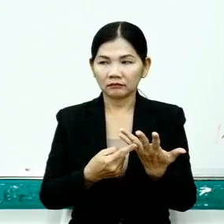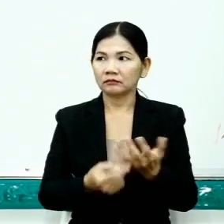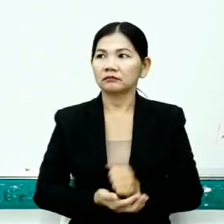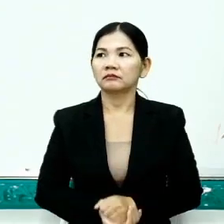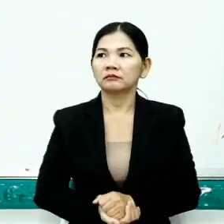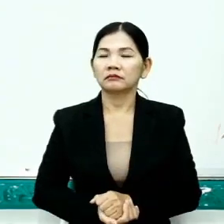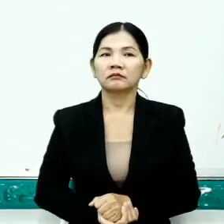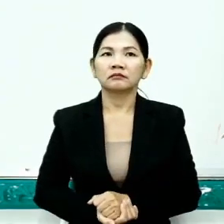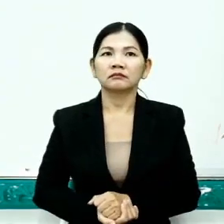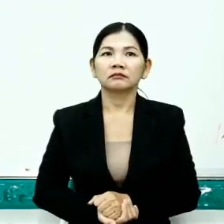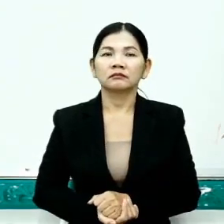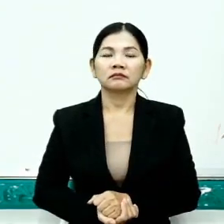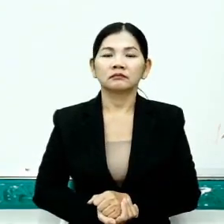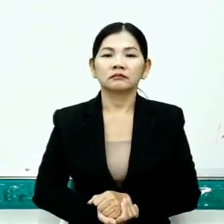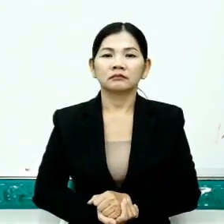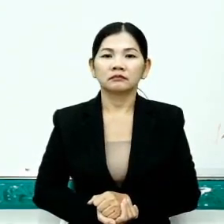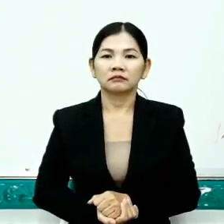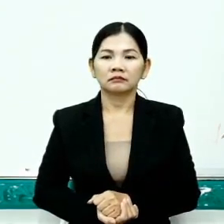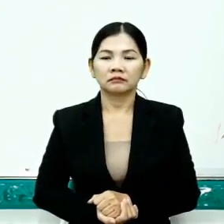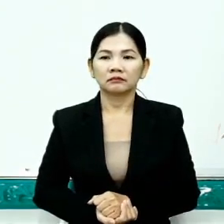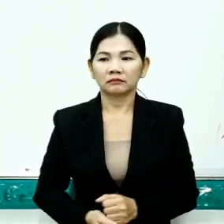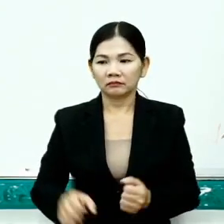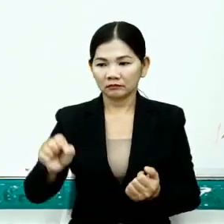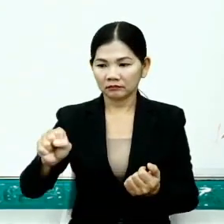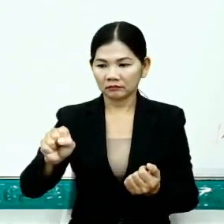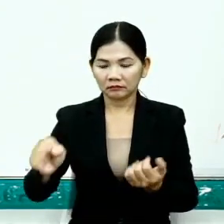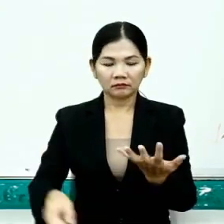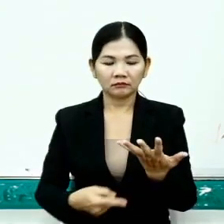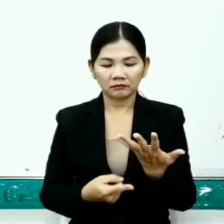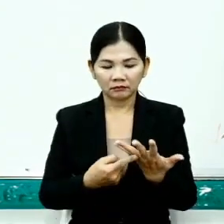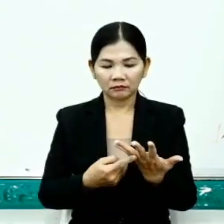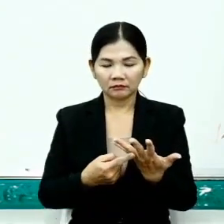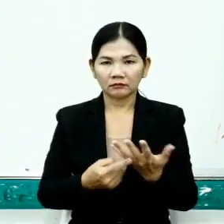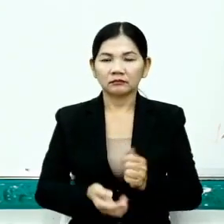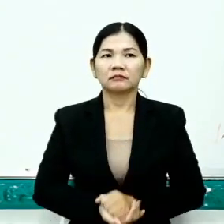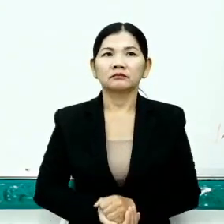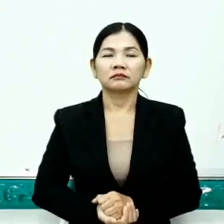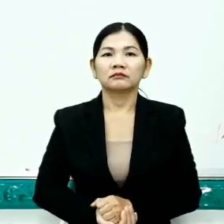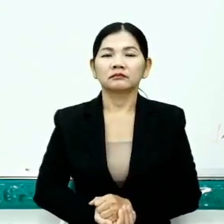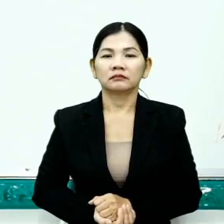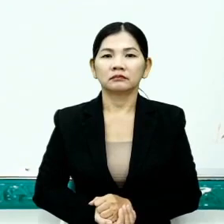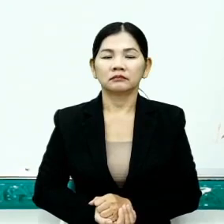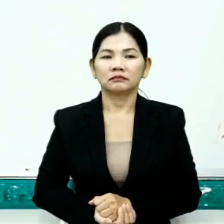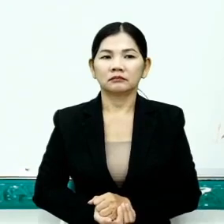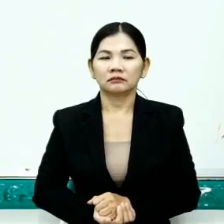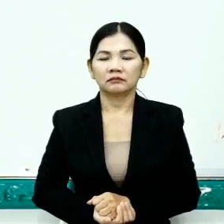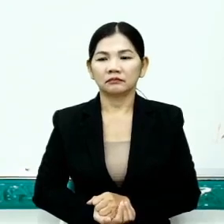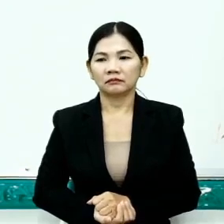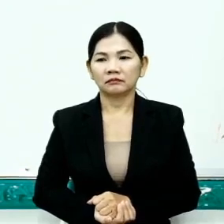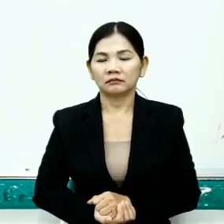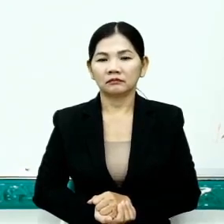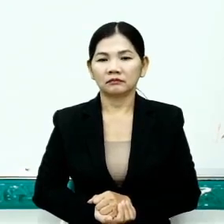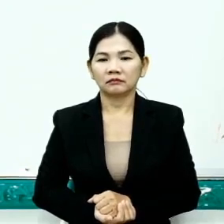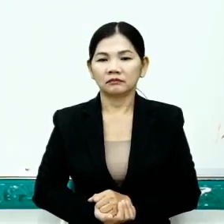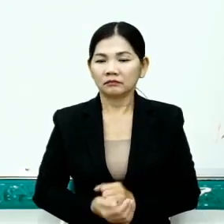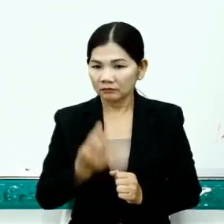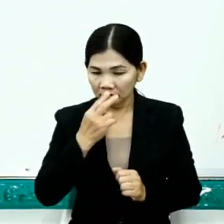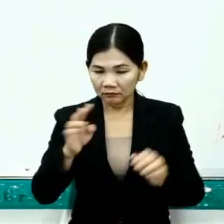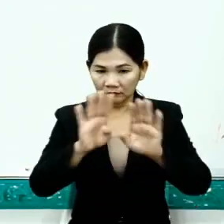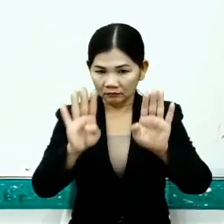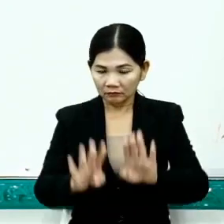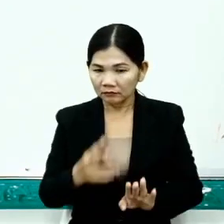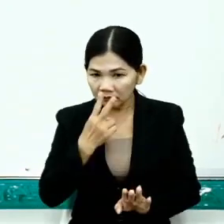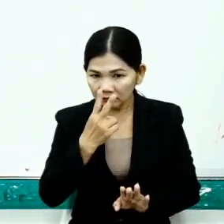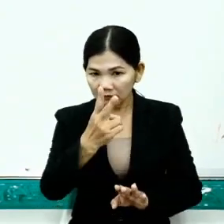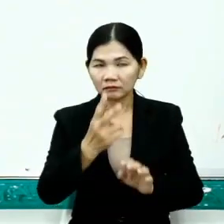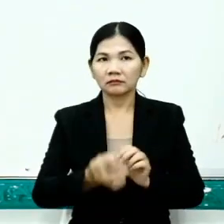អៅតៅគឺមានអក្សរតនិងស្រៈអៅឥឡូវកូនកូនបែរមកក្តារខៀនដើម្បីផ្